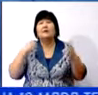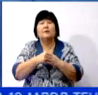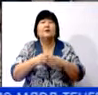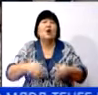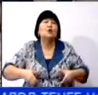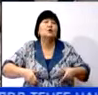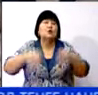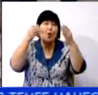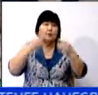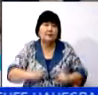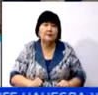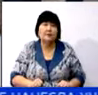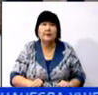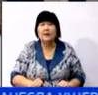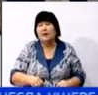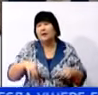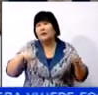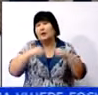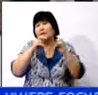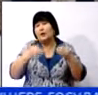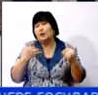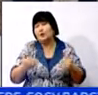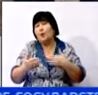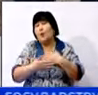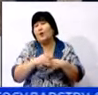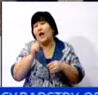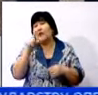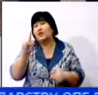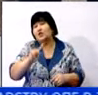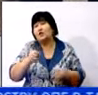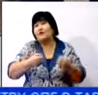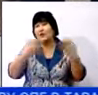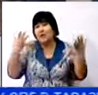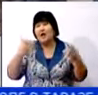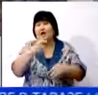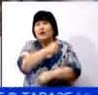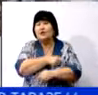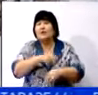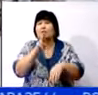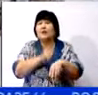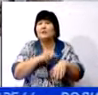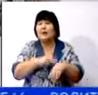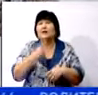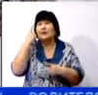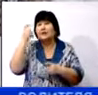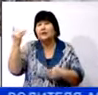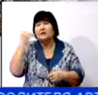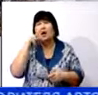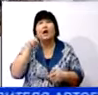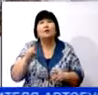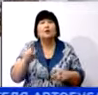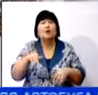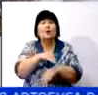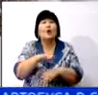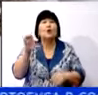столб. ДТП произошло сегодня около 11 часов дня. В дежурную часть управления полиции поступило сообщение о том, что по